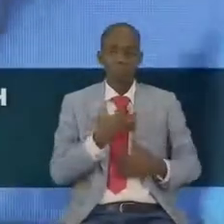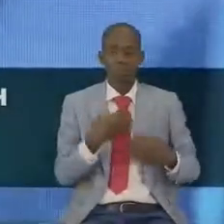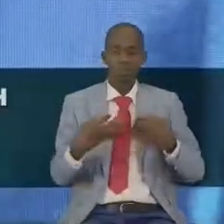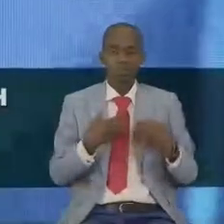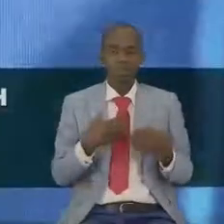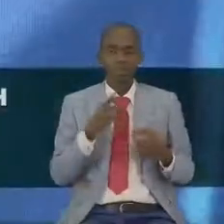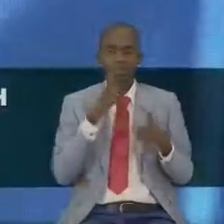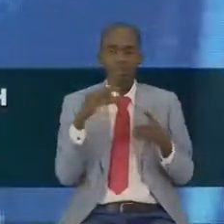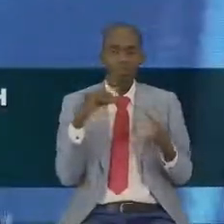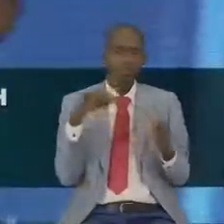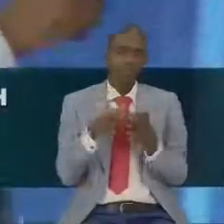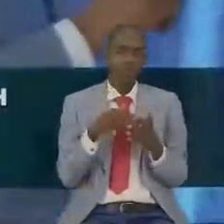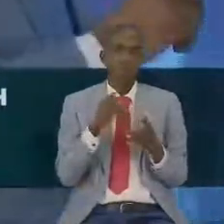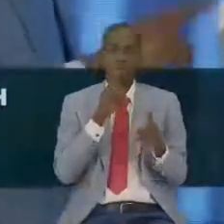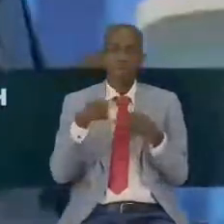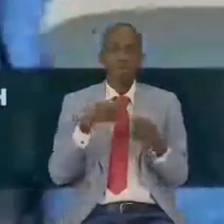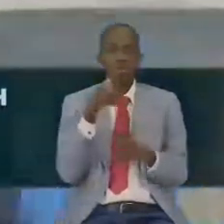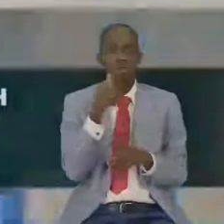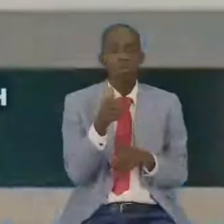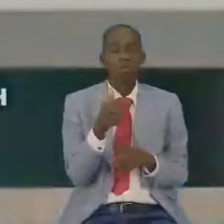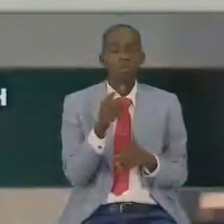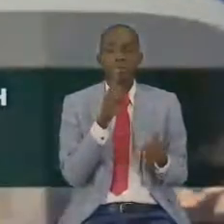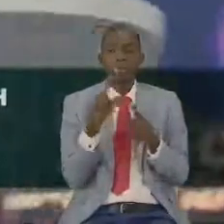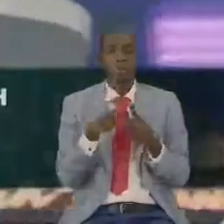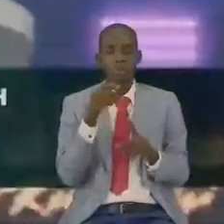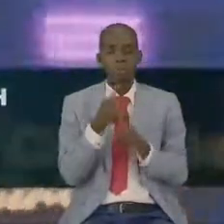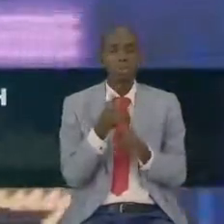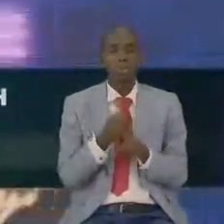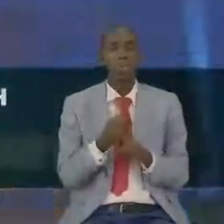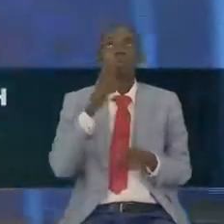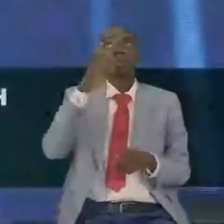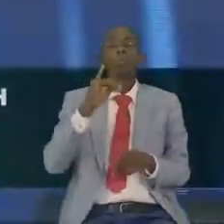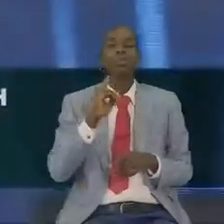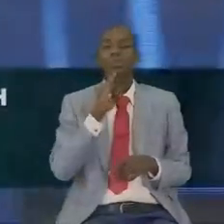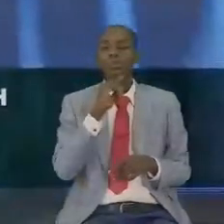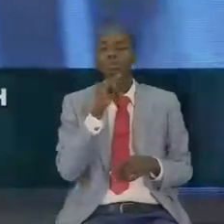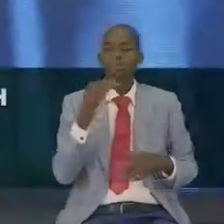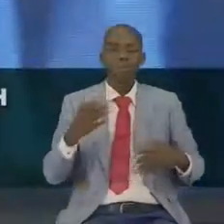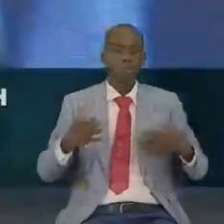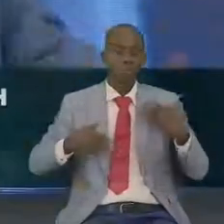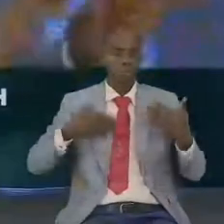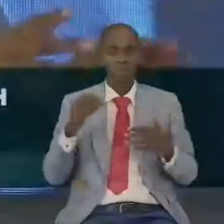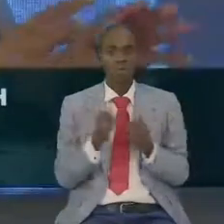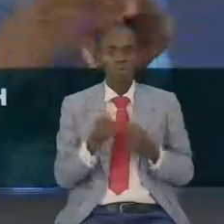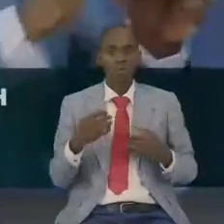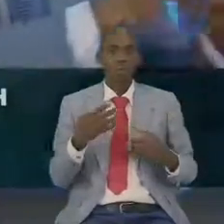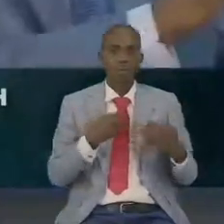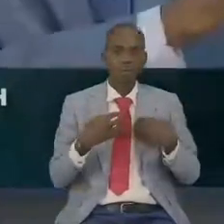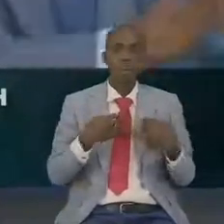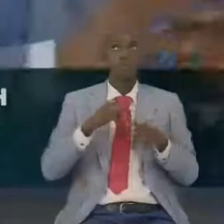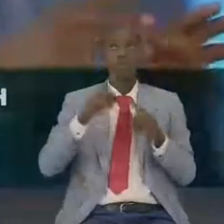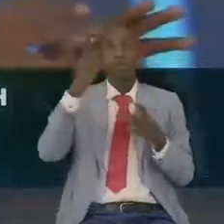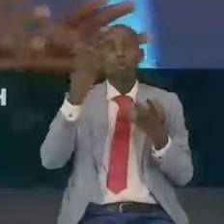ceux qui se plaignent. Il veut que nos vies soient paisibles. tranquille,